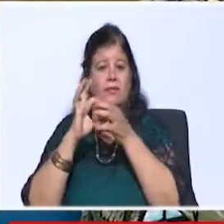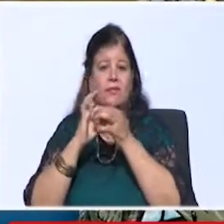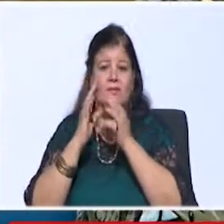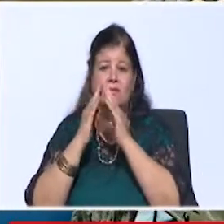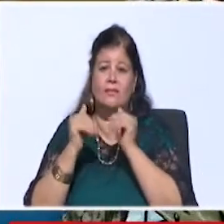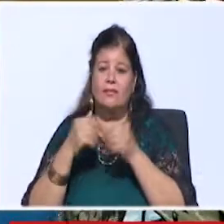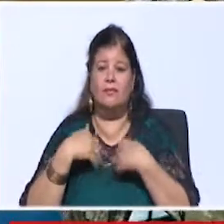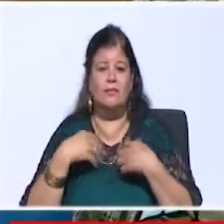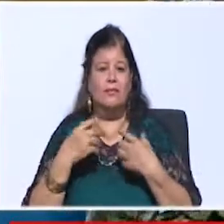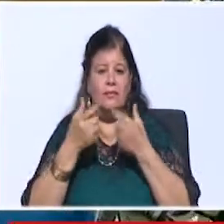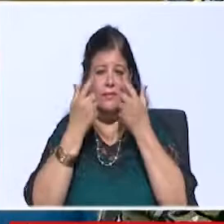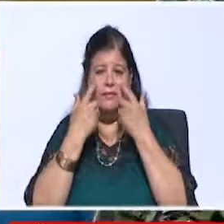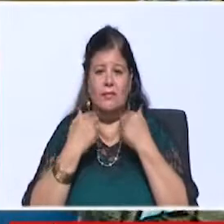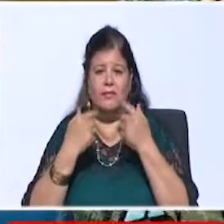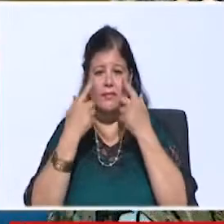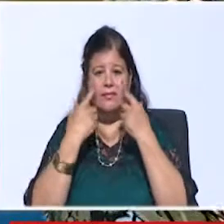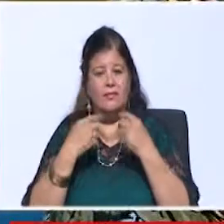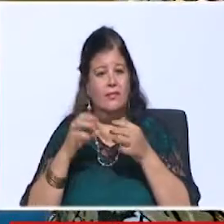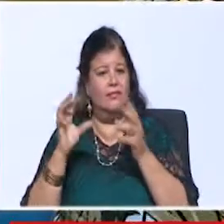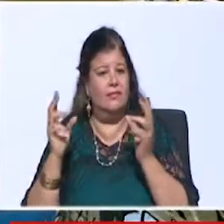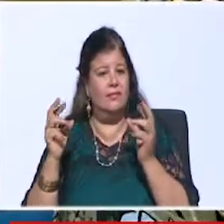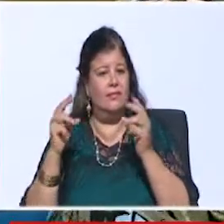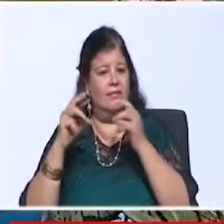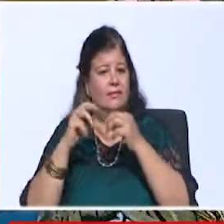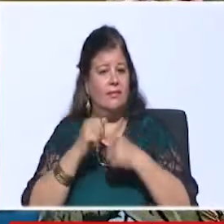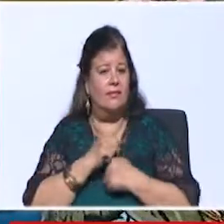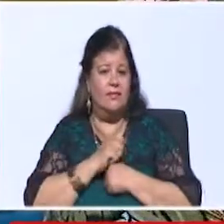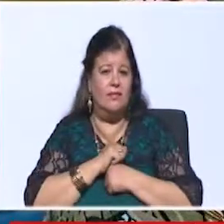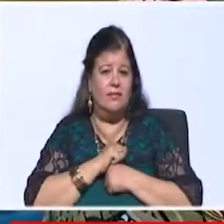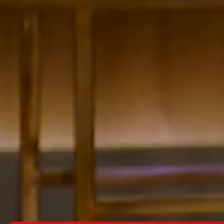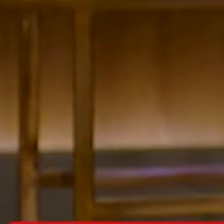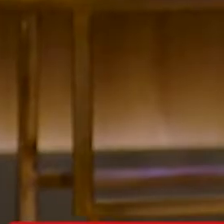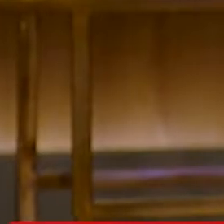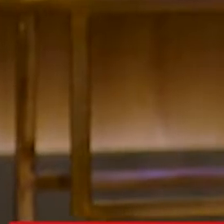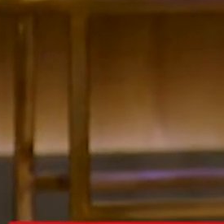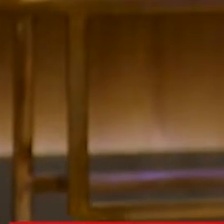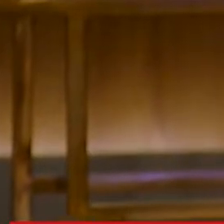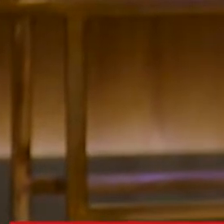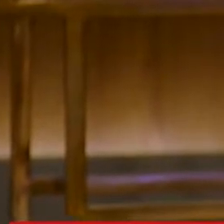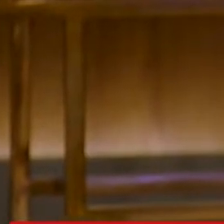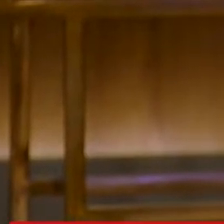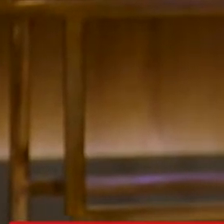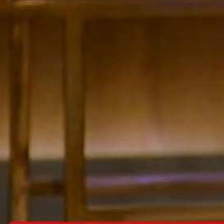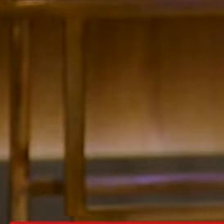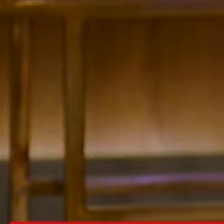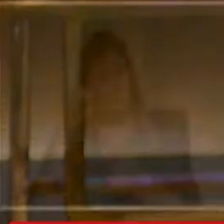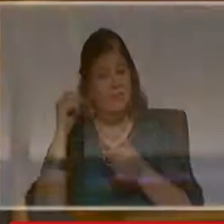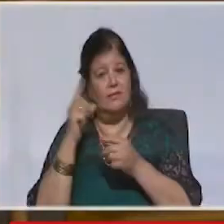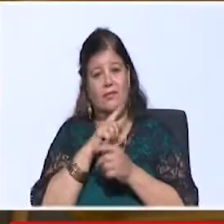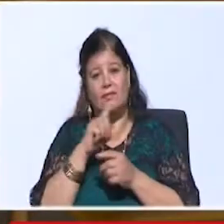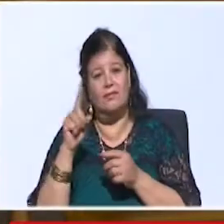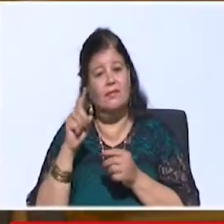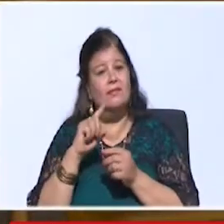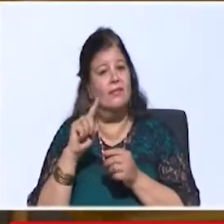حالة شجن. عايز احط طبقته عالية قوي. يعني ايه كلمة ايه الماستر سين اللي انت مش قادر تنساه ابدا وسط